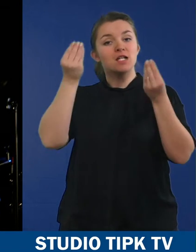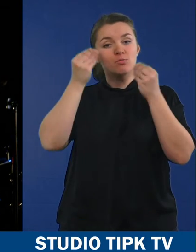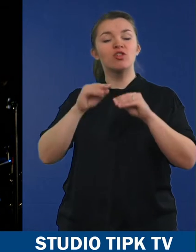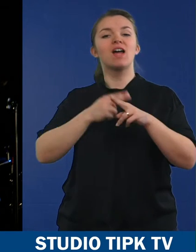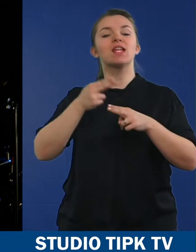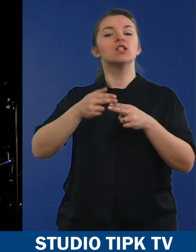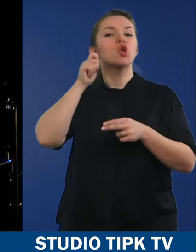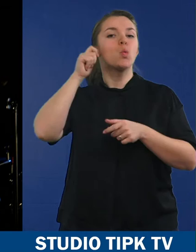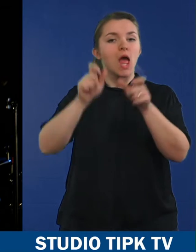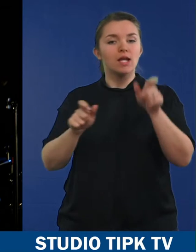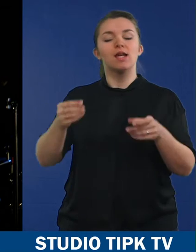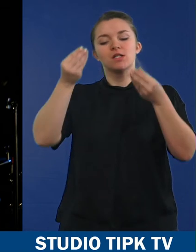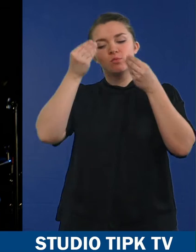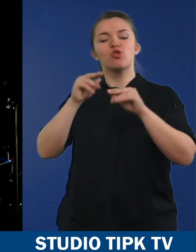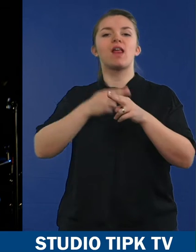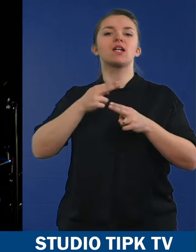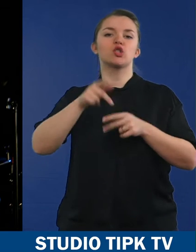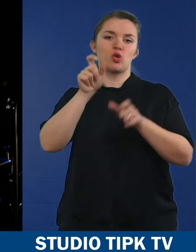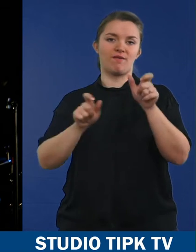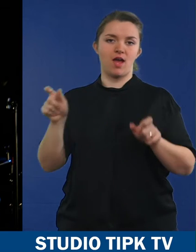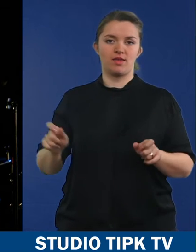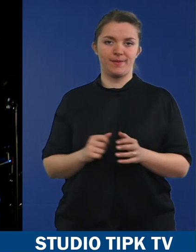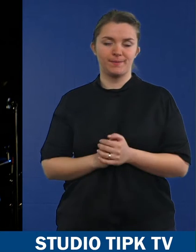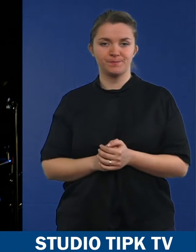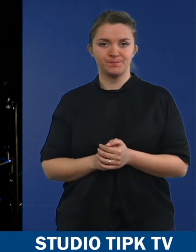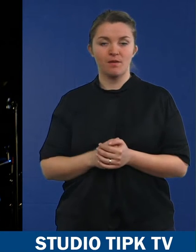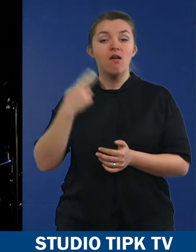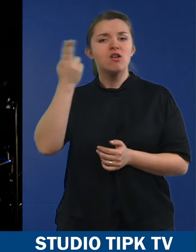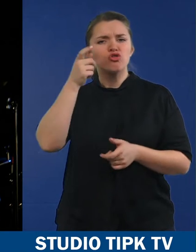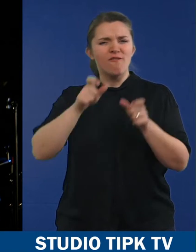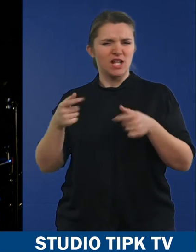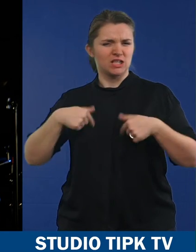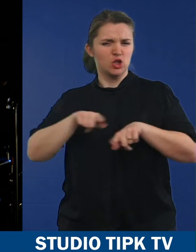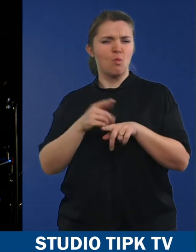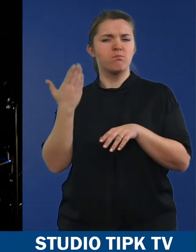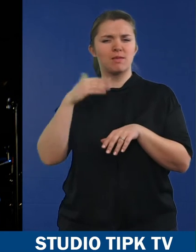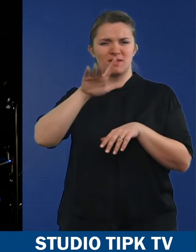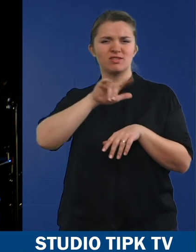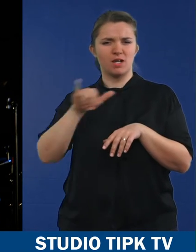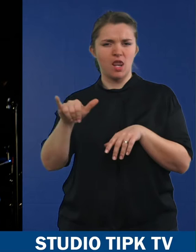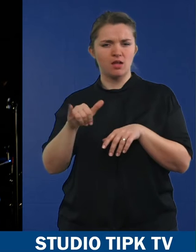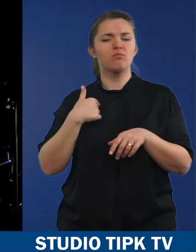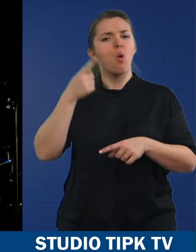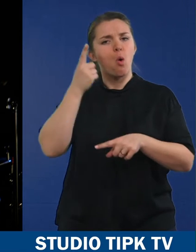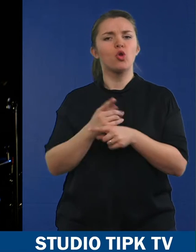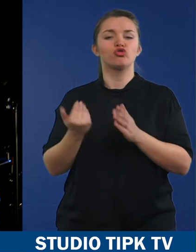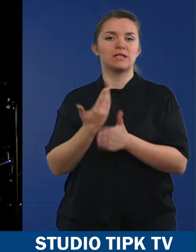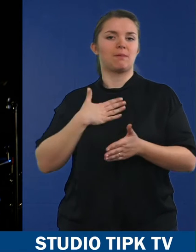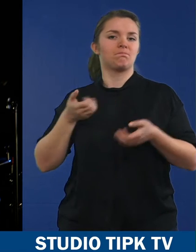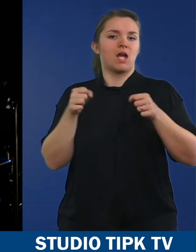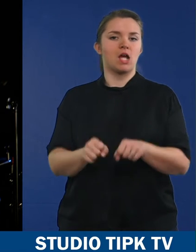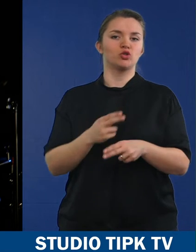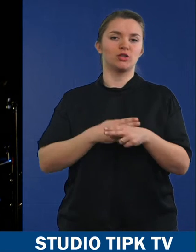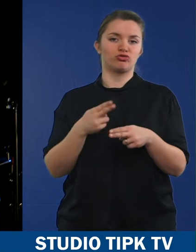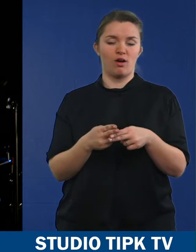Spoštovane državljanke, spoštovani državljani, Slovenci smo se pred četrt stoletja odločili za lastno